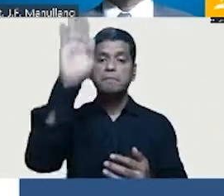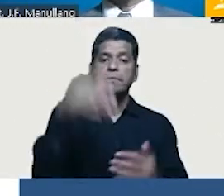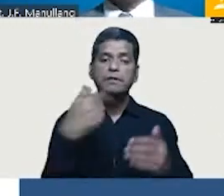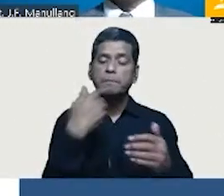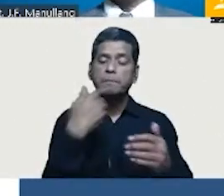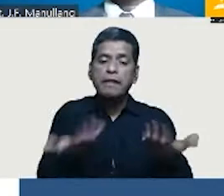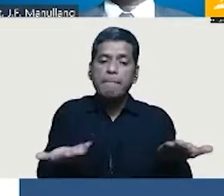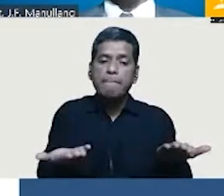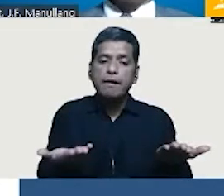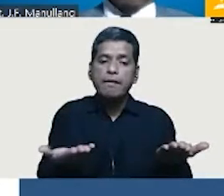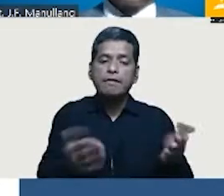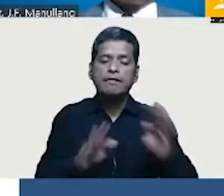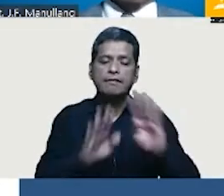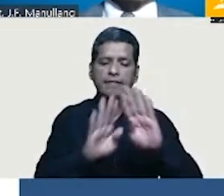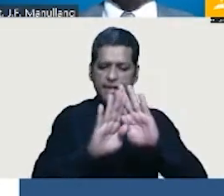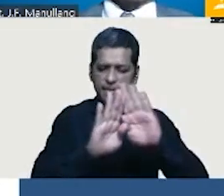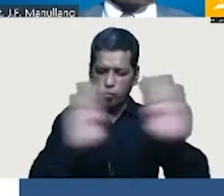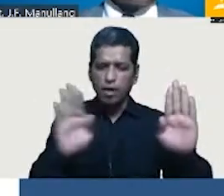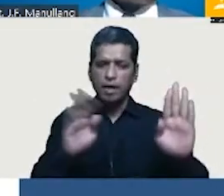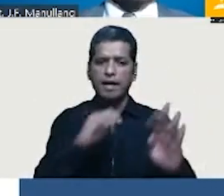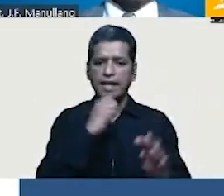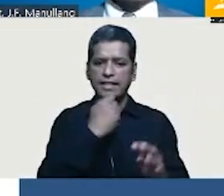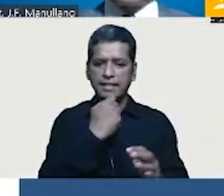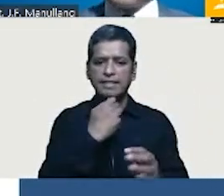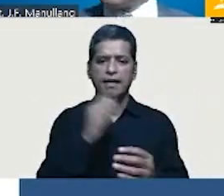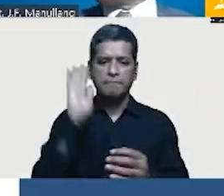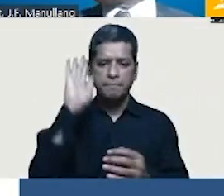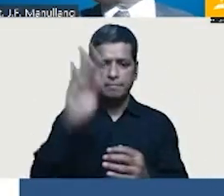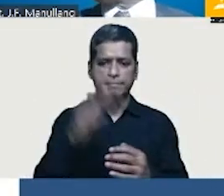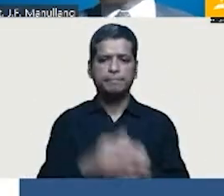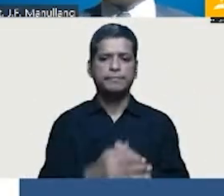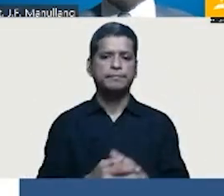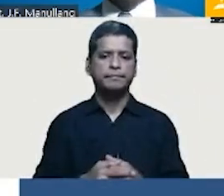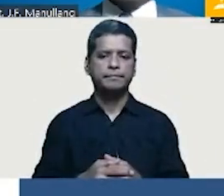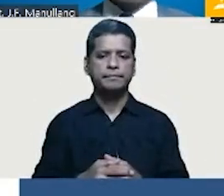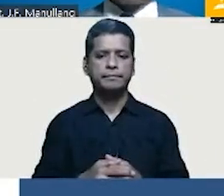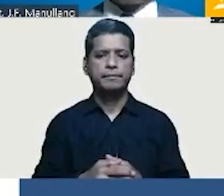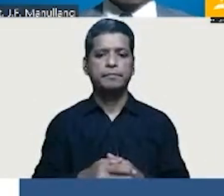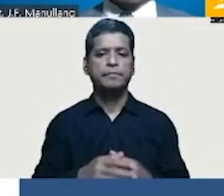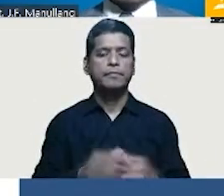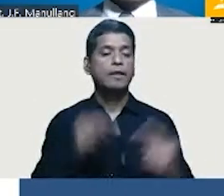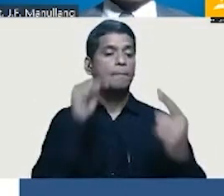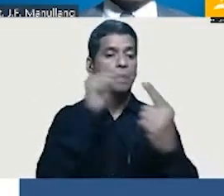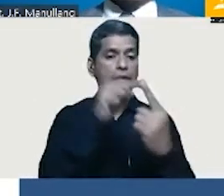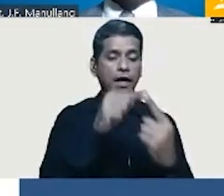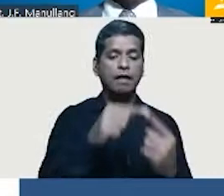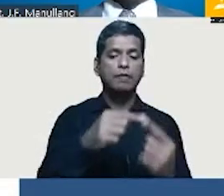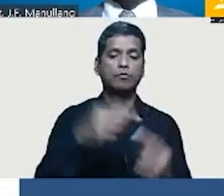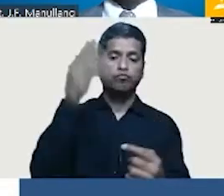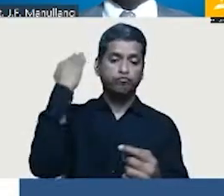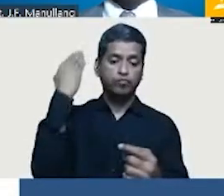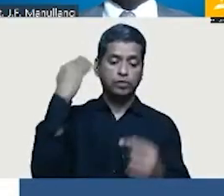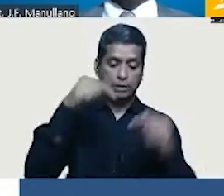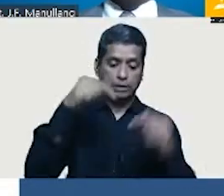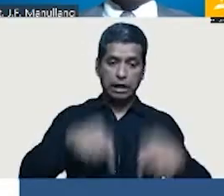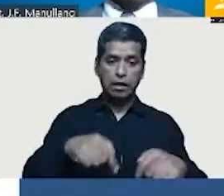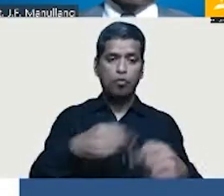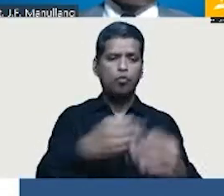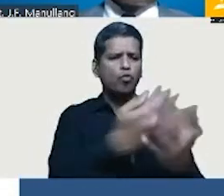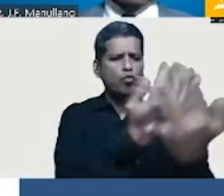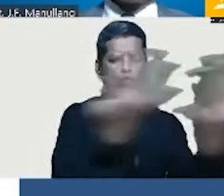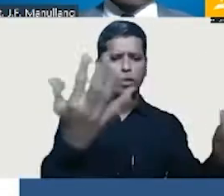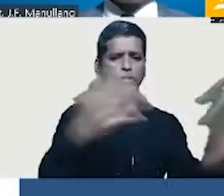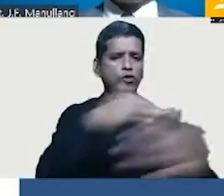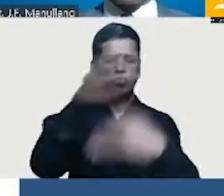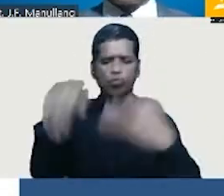kepada hamba-hambanya kepada anak-anaknya kepada umatnya karena apa berkaitan dengan